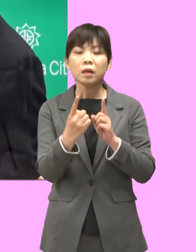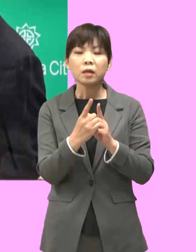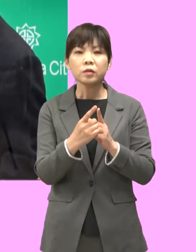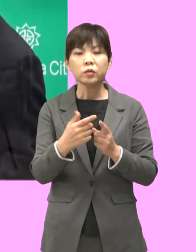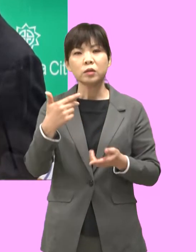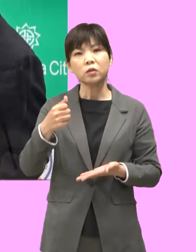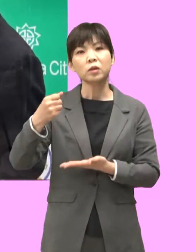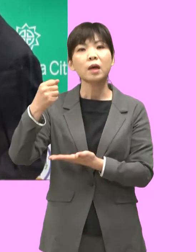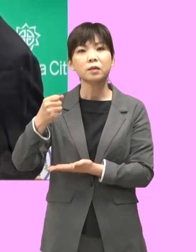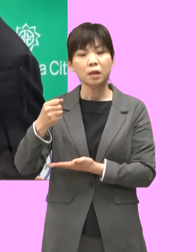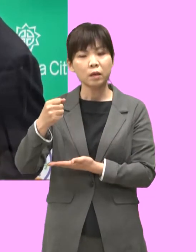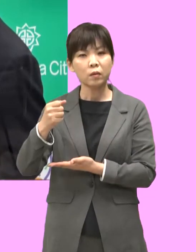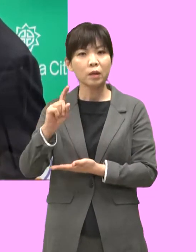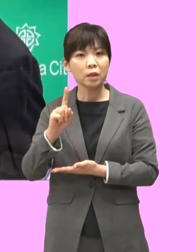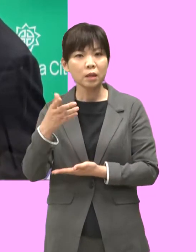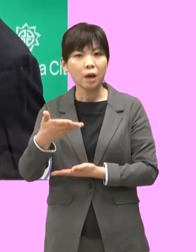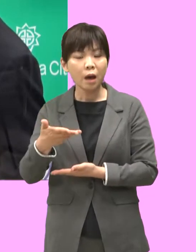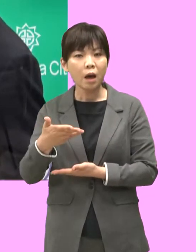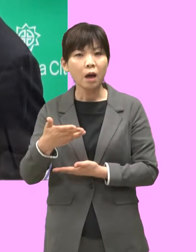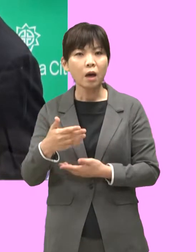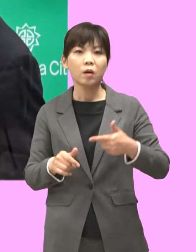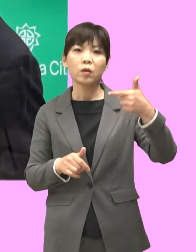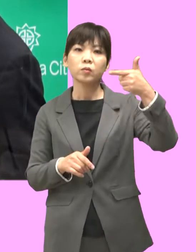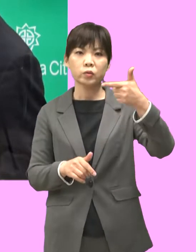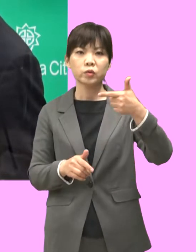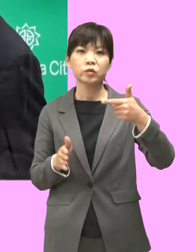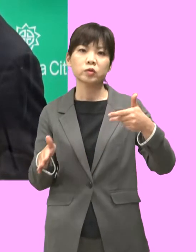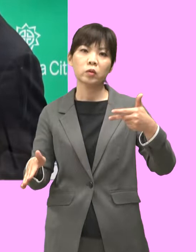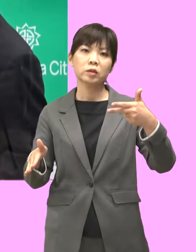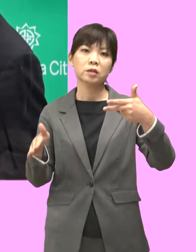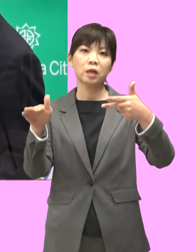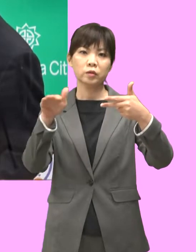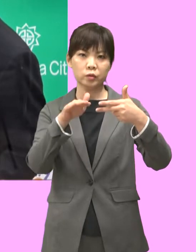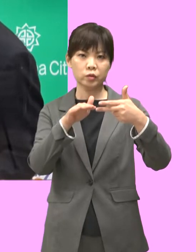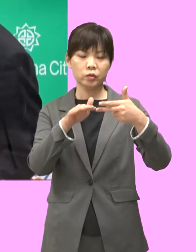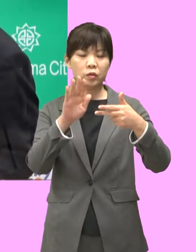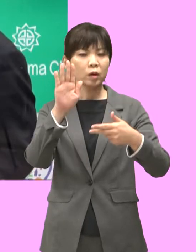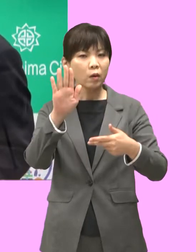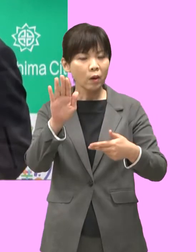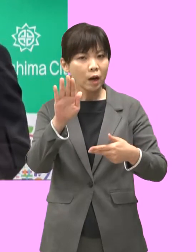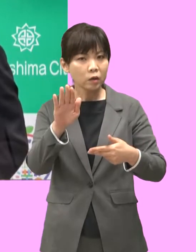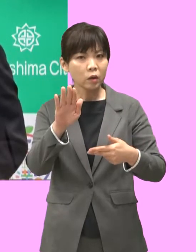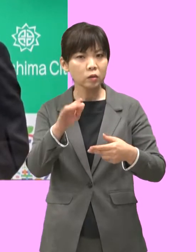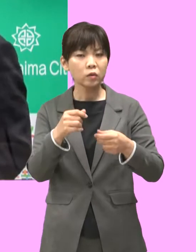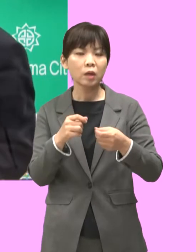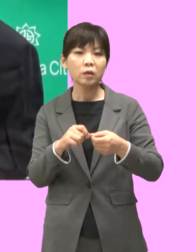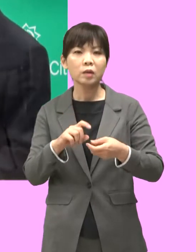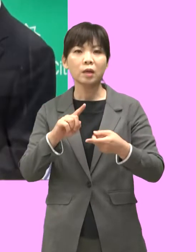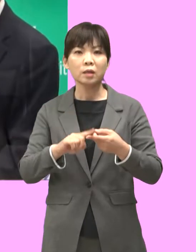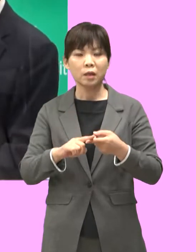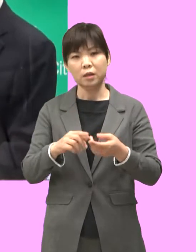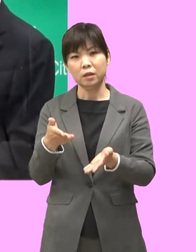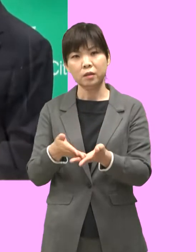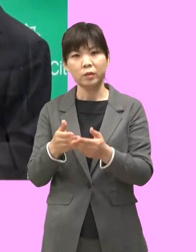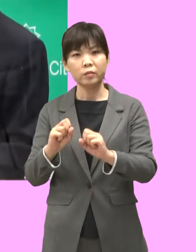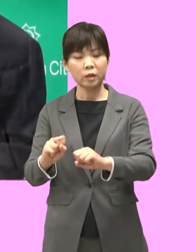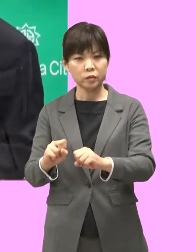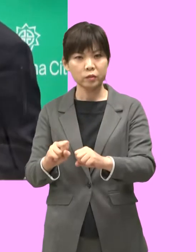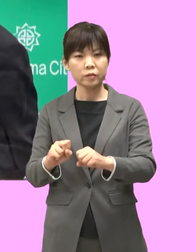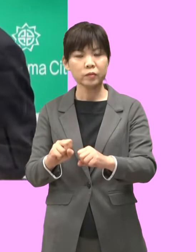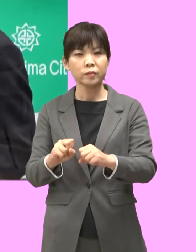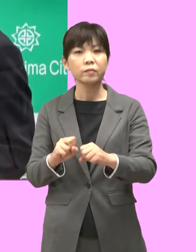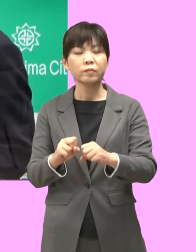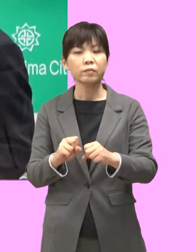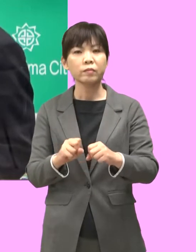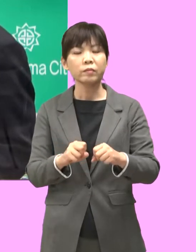産は、6つの施設でありまして、これはまた後ほど具体的に申し上げます。利活用者